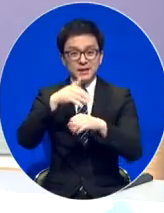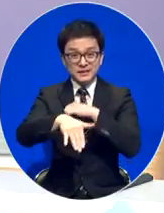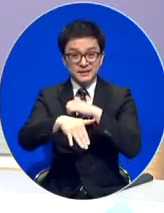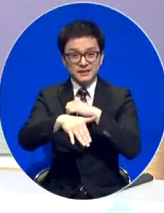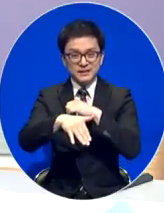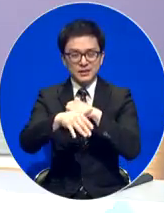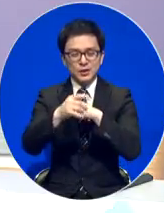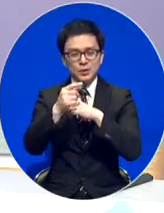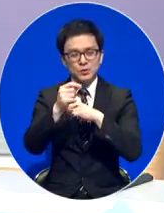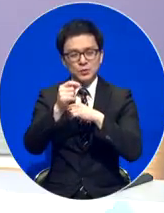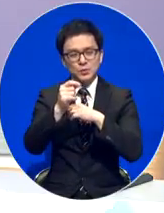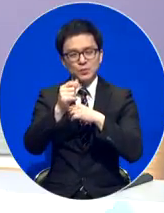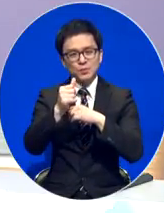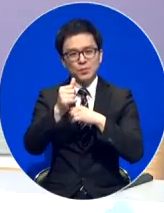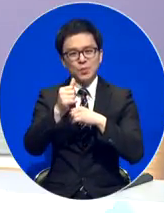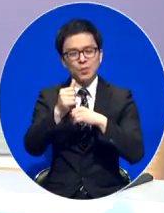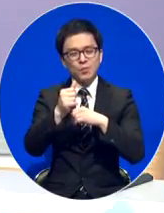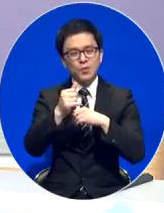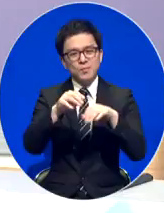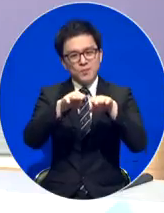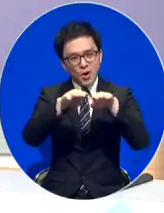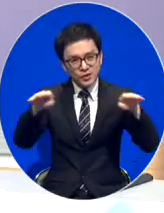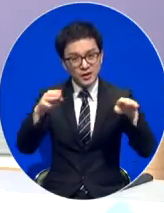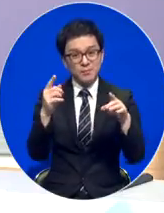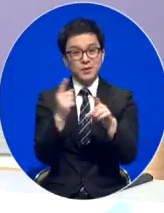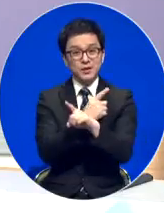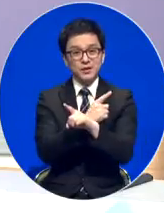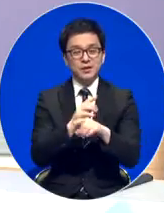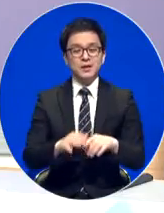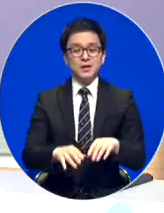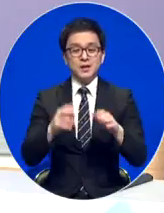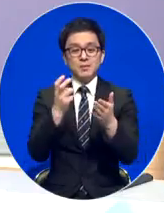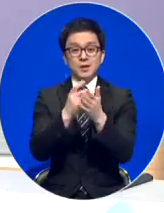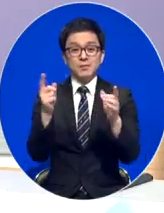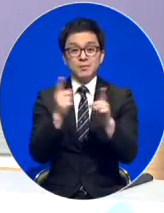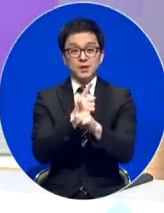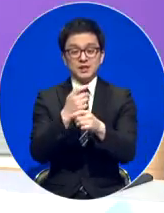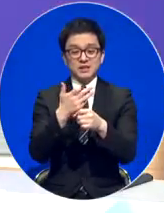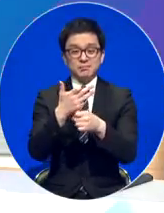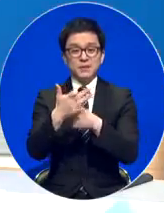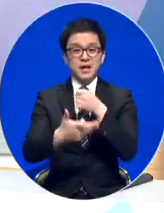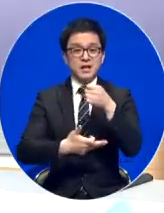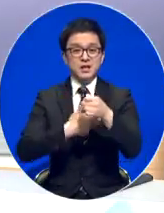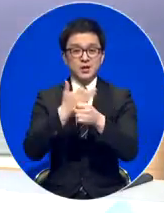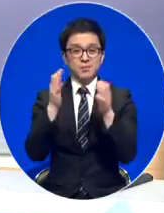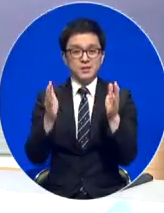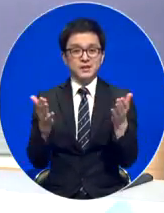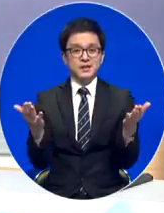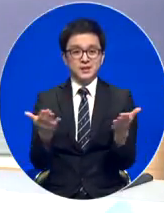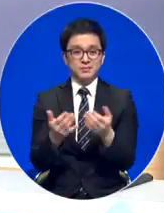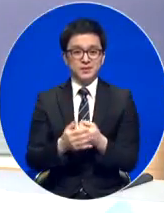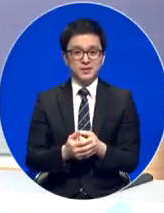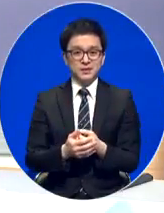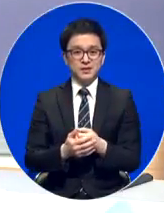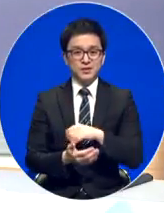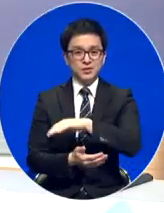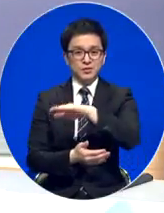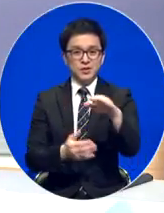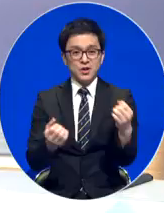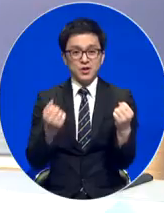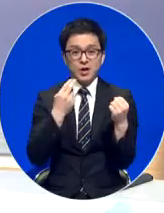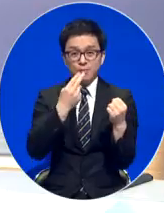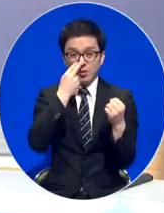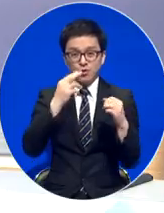방식이 좀 더 합리화된다고 하는데요. 현행 제도가 바뀌는 것은 무려 18년 만의 일입니다.